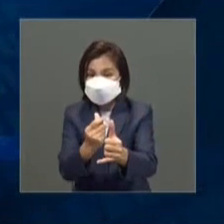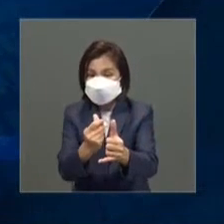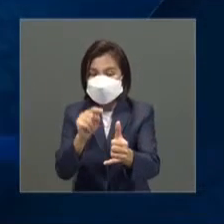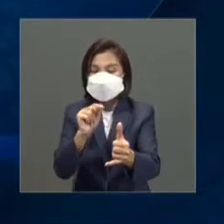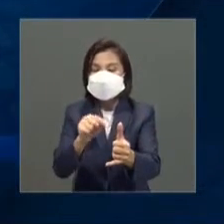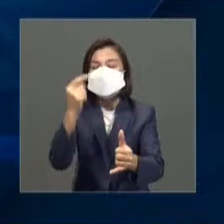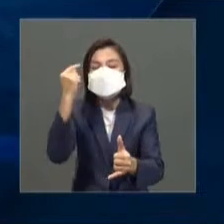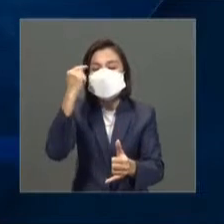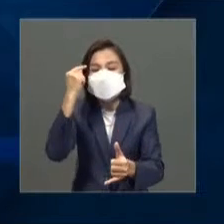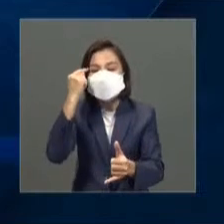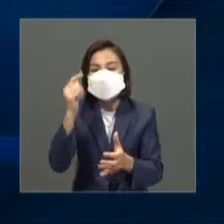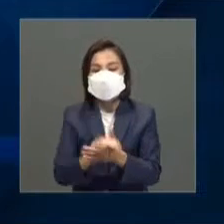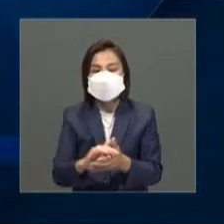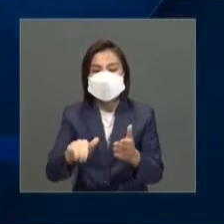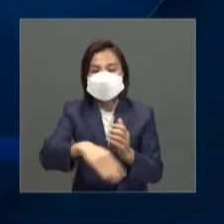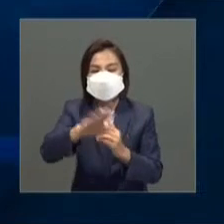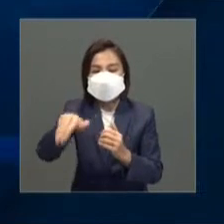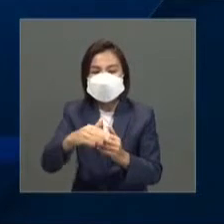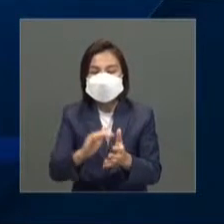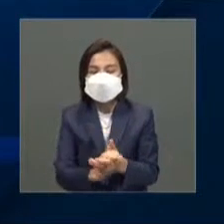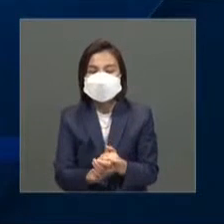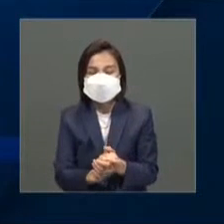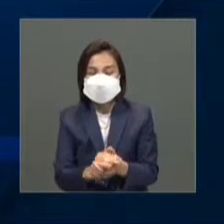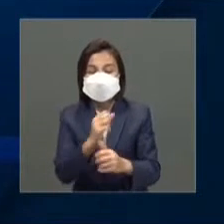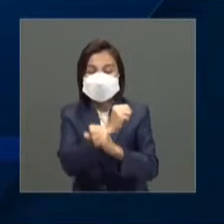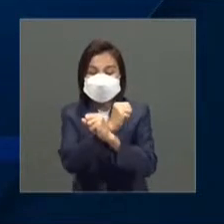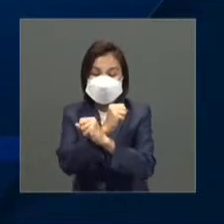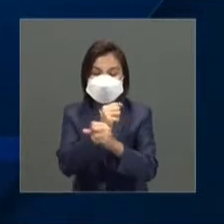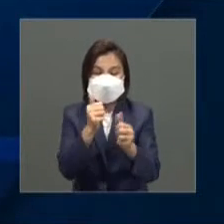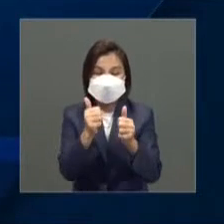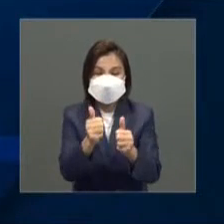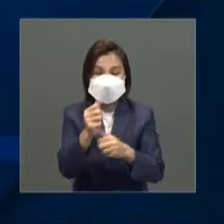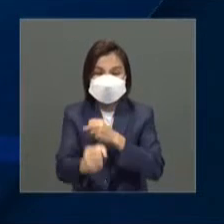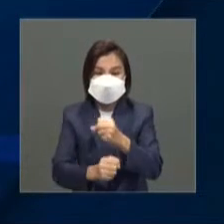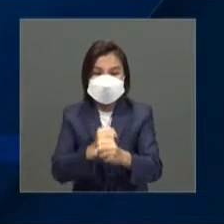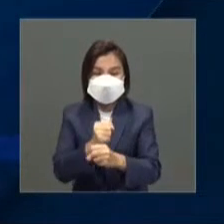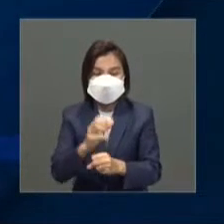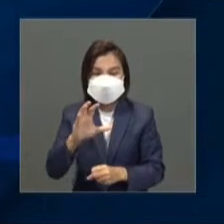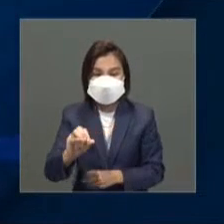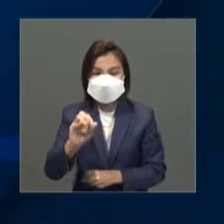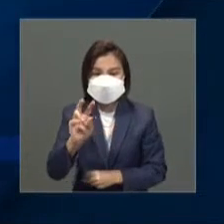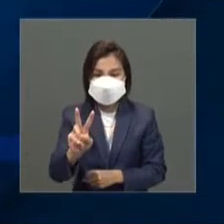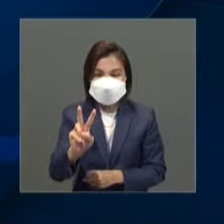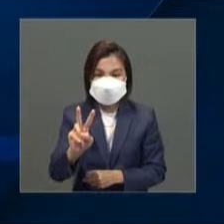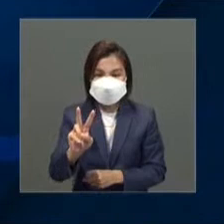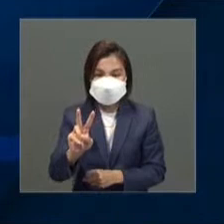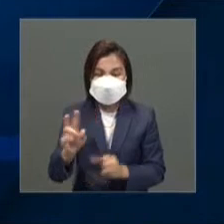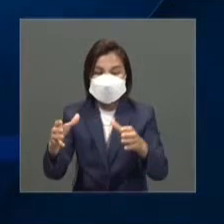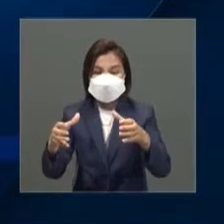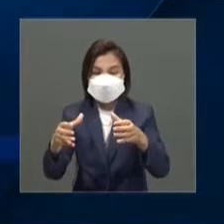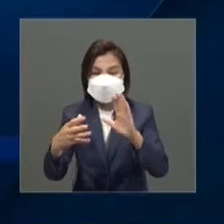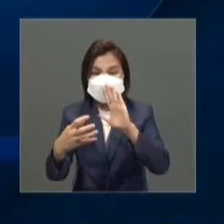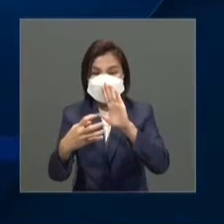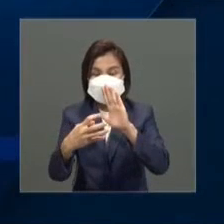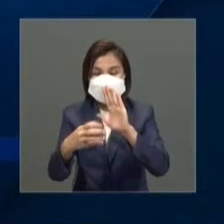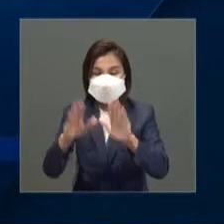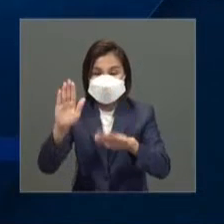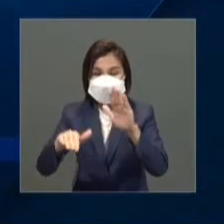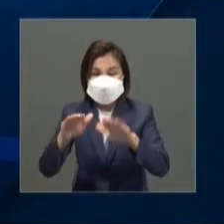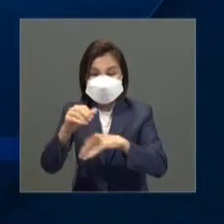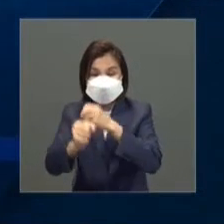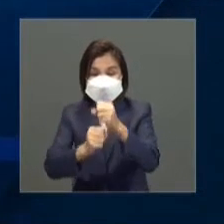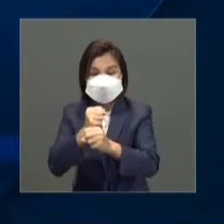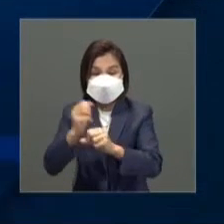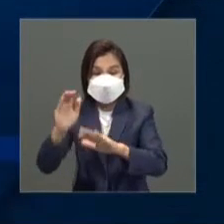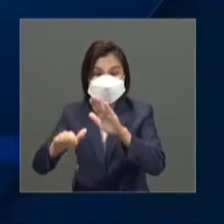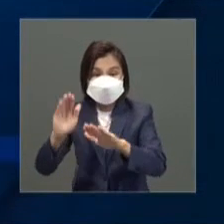ให้ตรงนี้ได้ลดน้อยถอยลงไปบ้างกลุ่มอายุอยู่ที่52ปีนะครับเป็นค่ากลางสำหรับผู้ที่เสียชีวิตส่วนคน